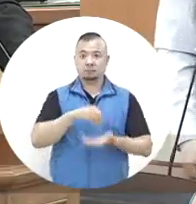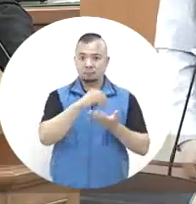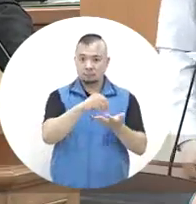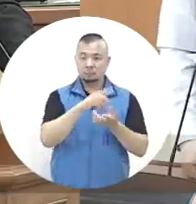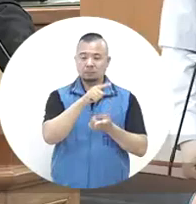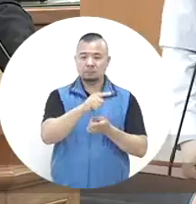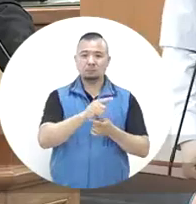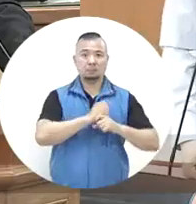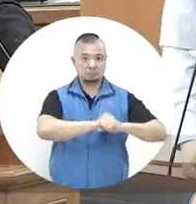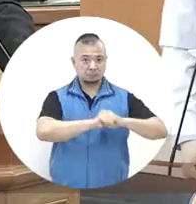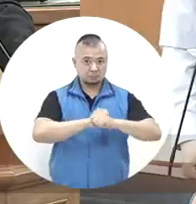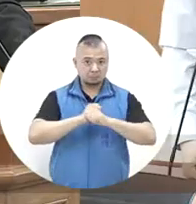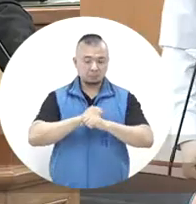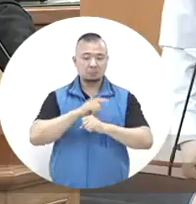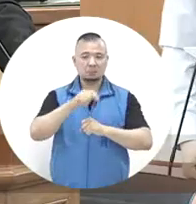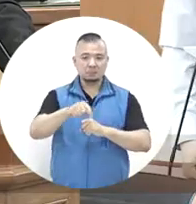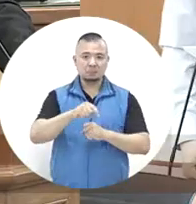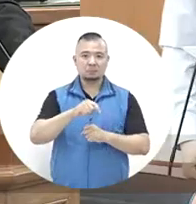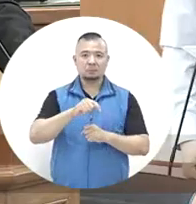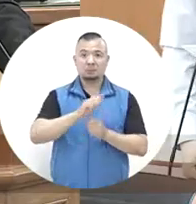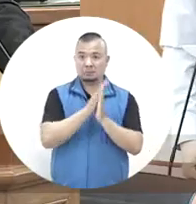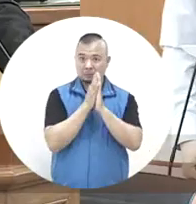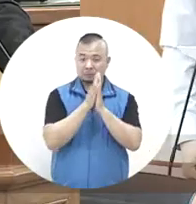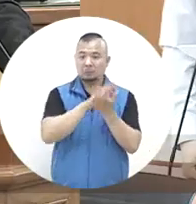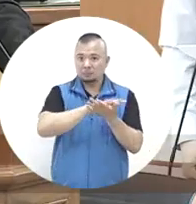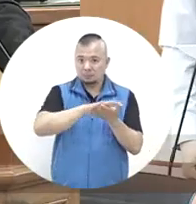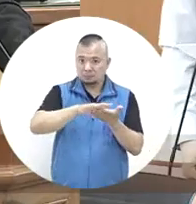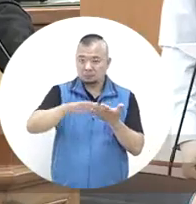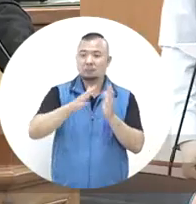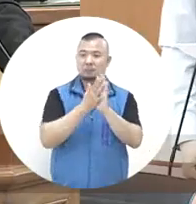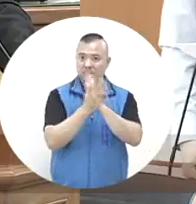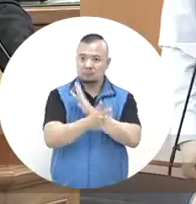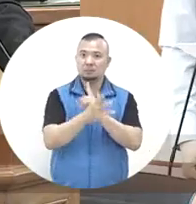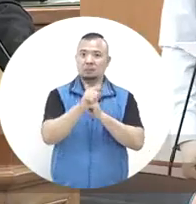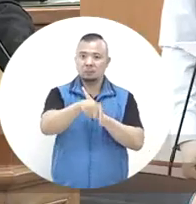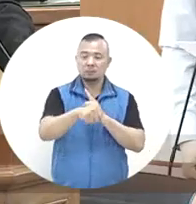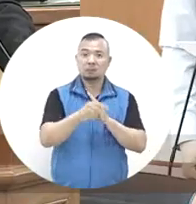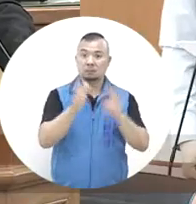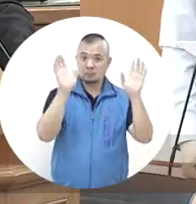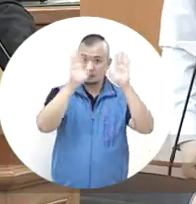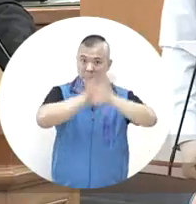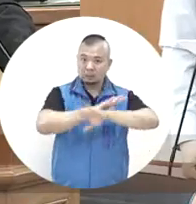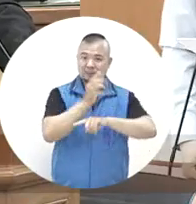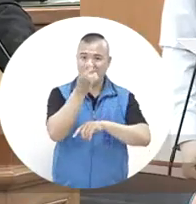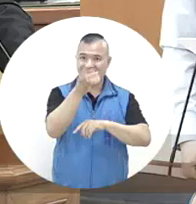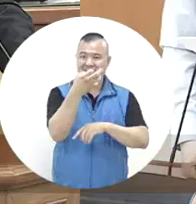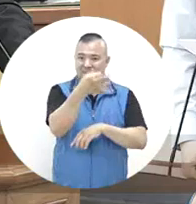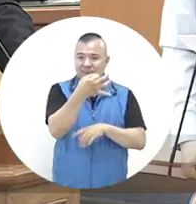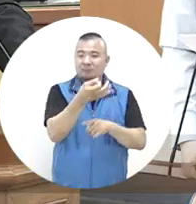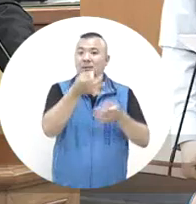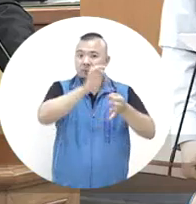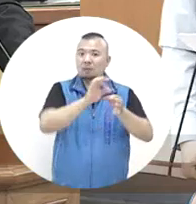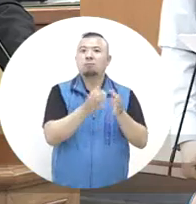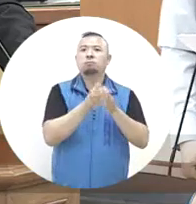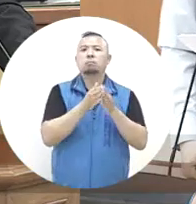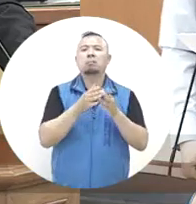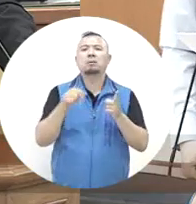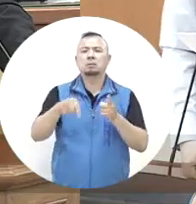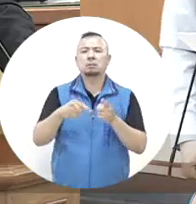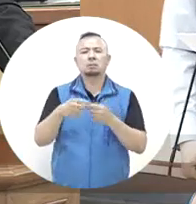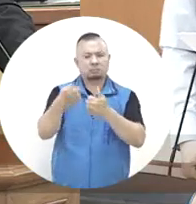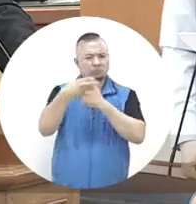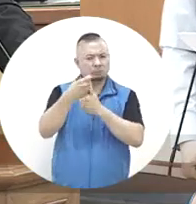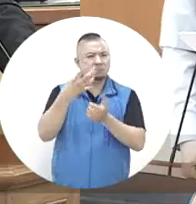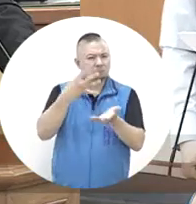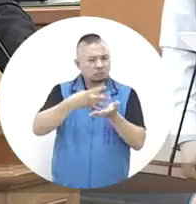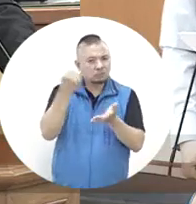的辛苦，所以夜点费就要增加。你不只提一次，提了私下也跟我讲了很多次，所以我对您对清洁队